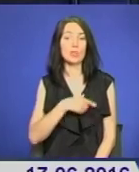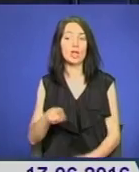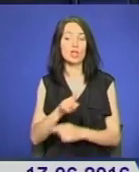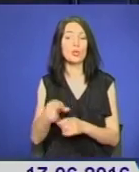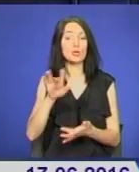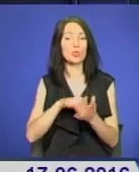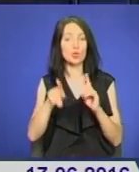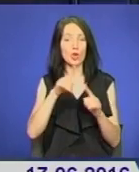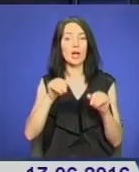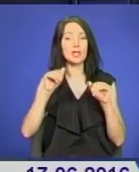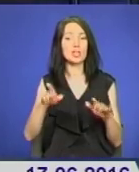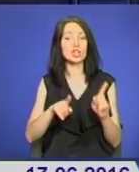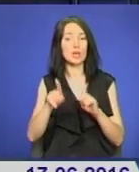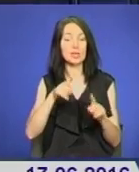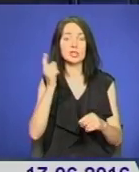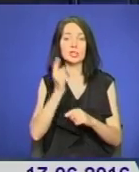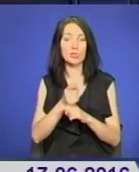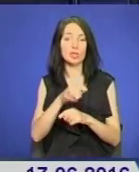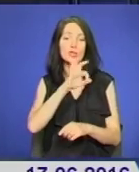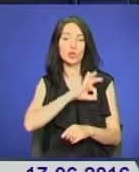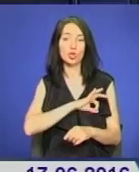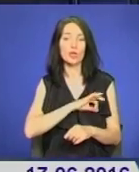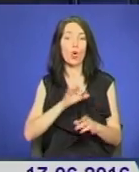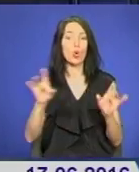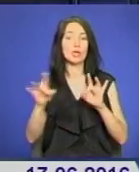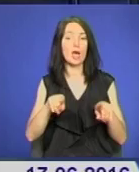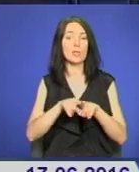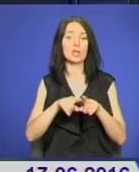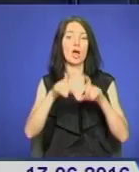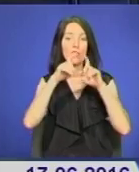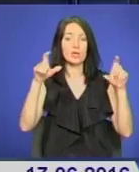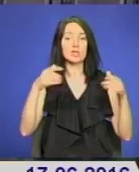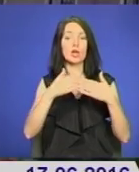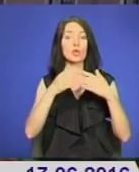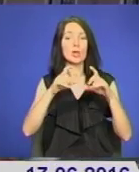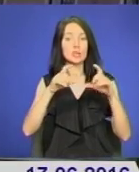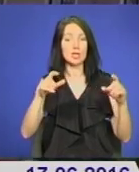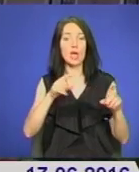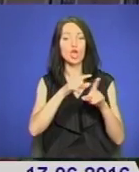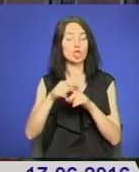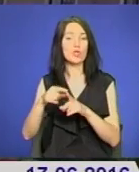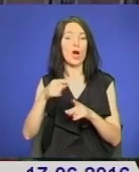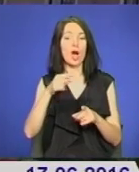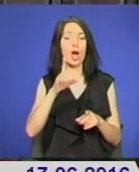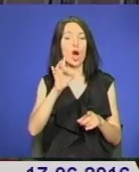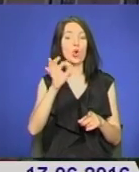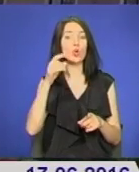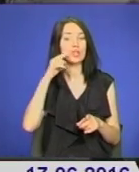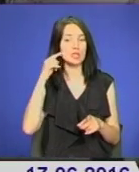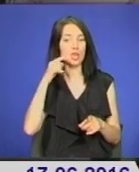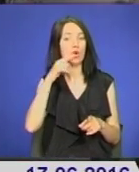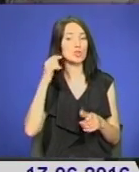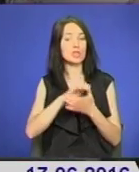Тернопільської міської ради рішенням сесії заборонили використовувати у рекламі та вивісках громадських закладів слова «Росія», «Російська Федерація» та